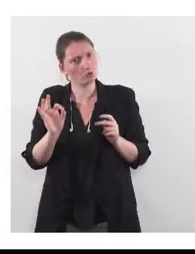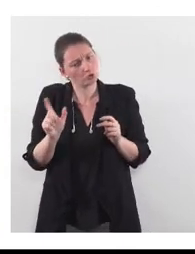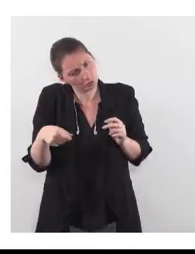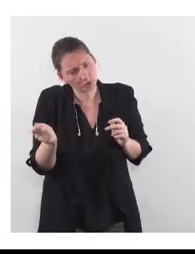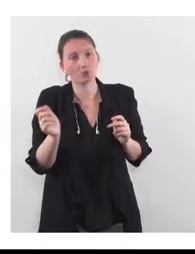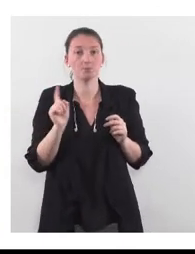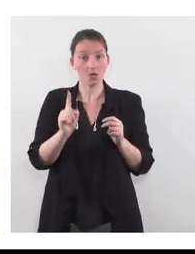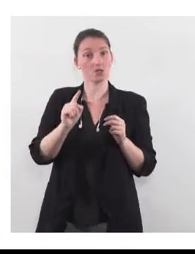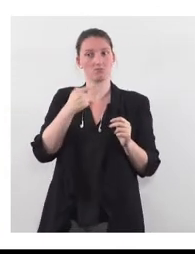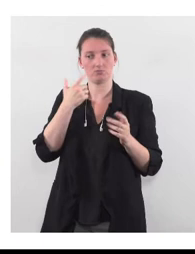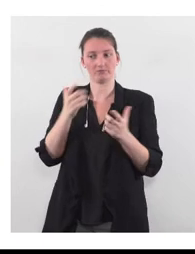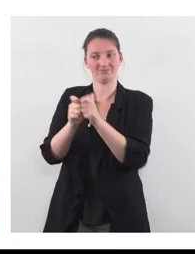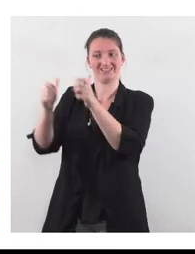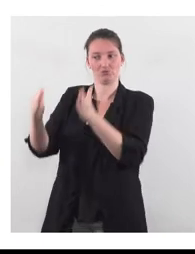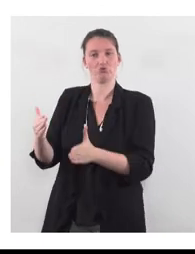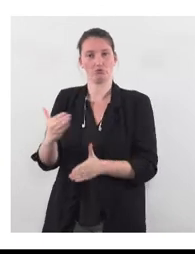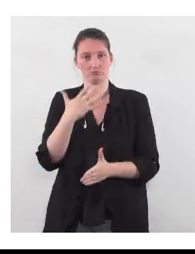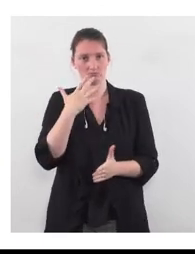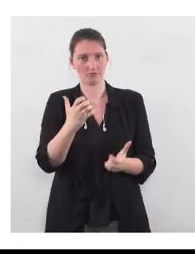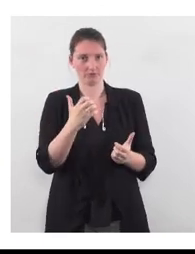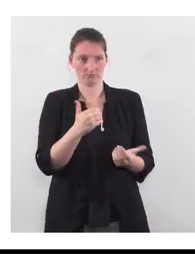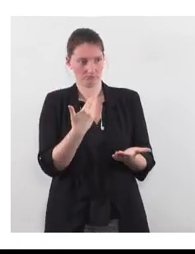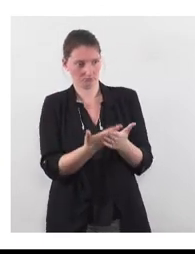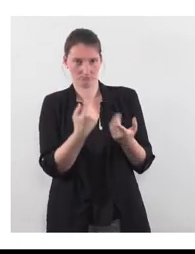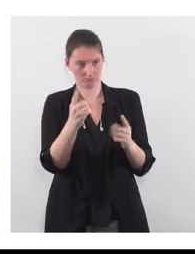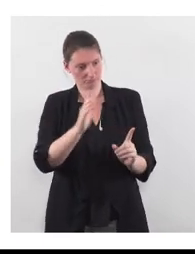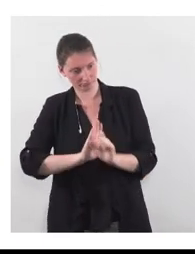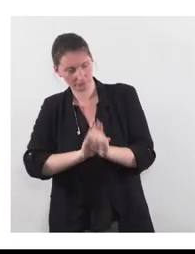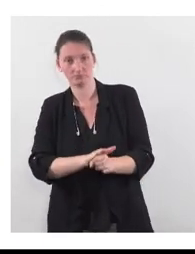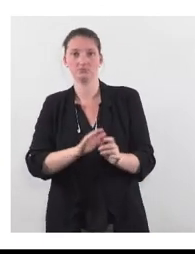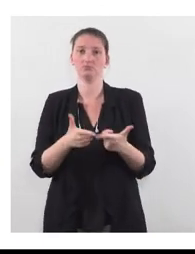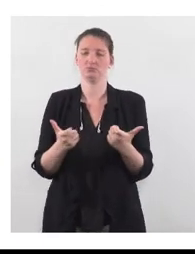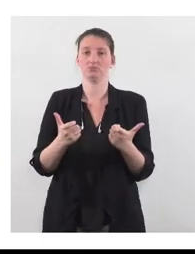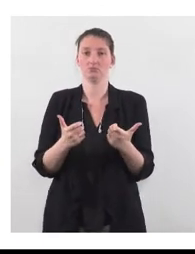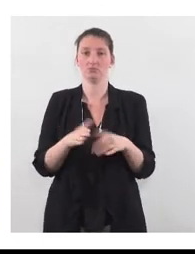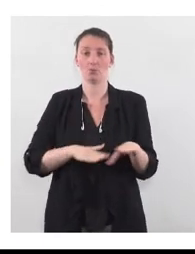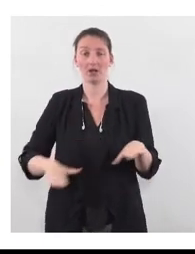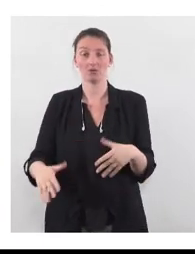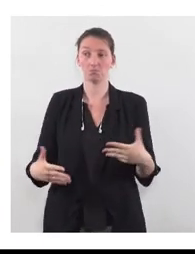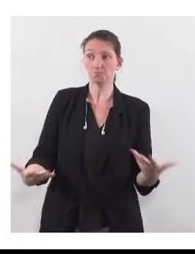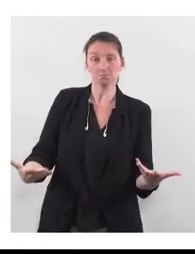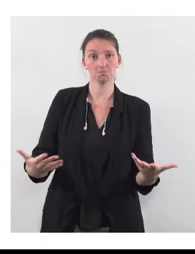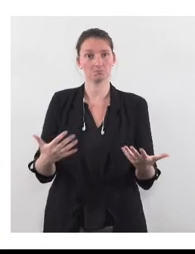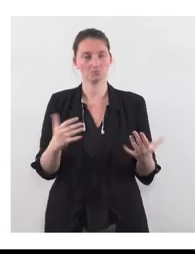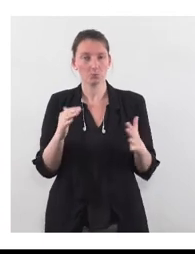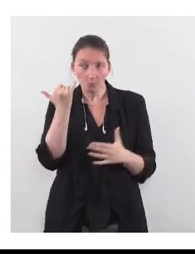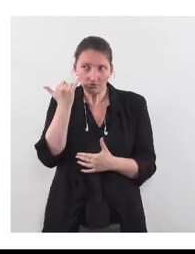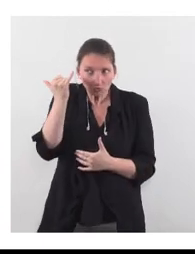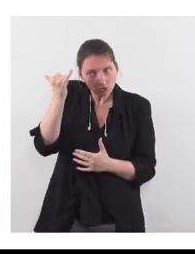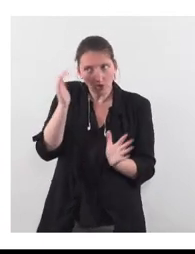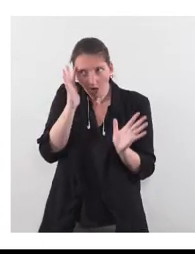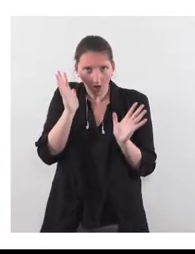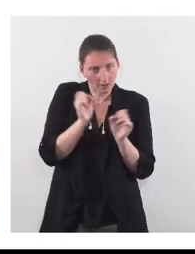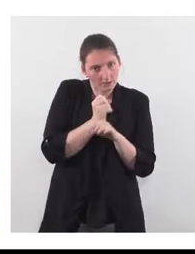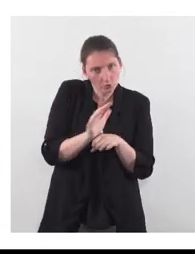la volonté affichée d'institutions de lutter contre les non-recours, et en même temps, un développement de l'idéologie dans